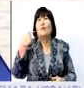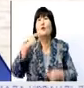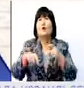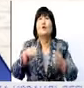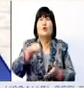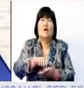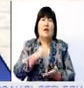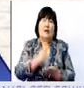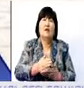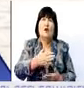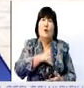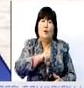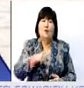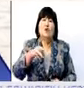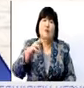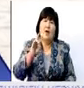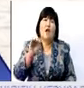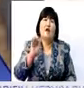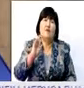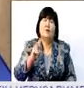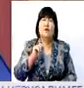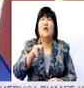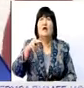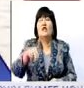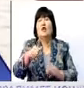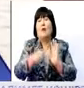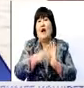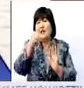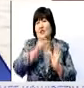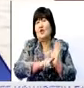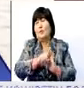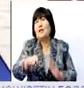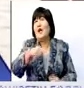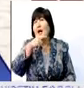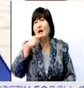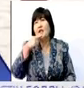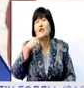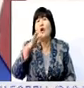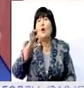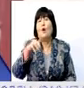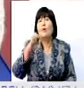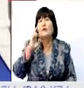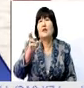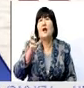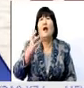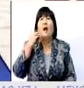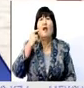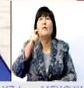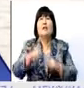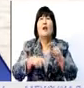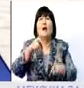қатысам. Өзі марафонға қатысадым. 2006 жылдан бері Россияда Омск қаласында Алматы марафондарына